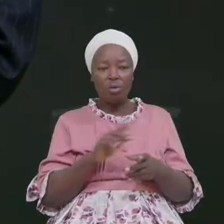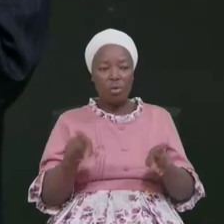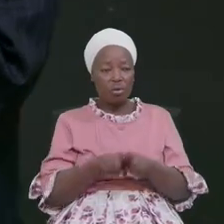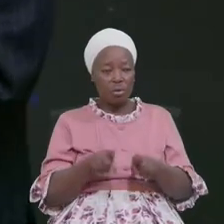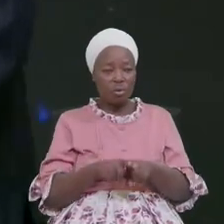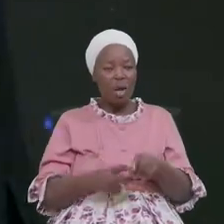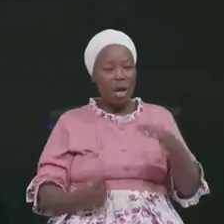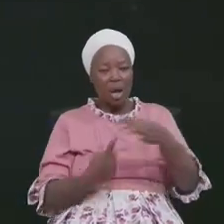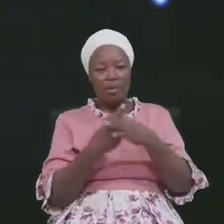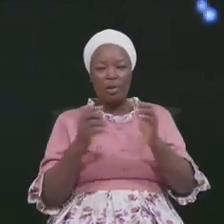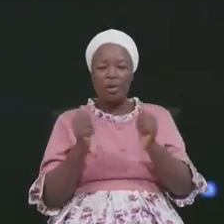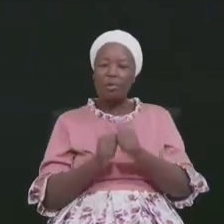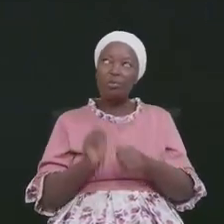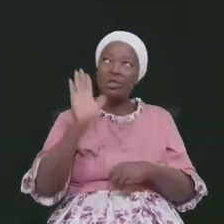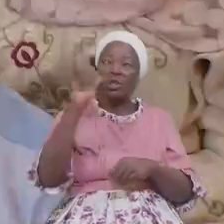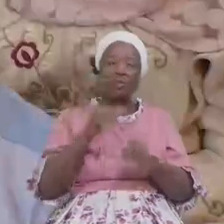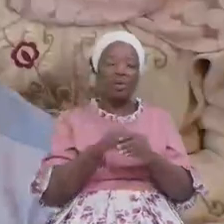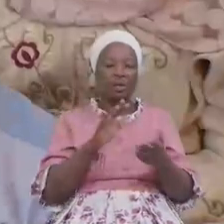dans la gloire.